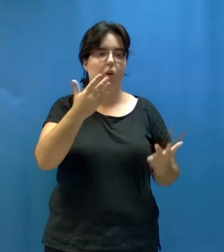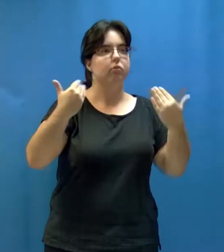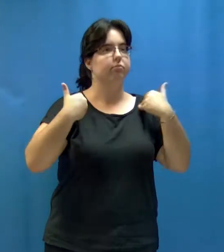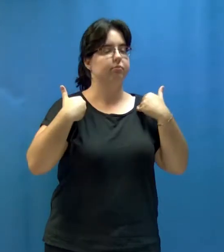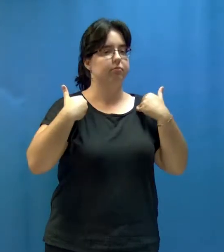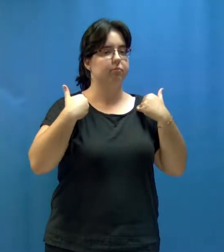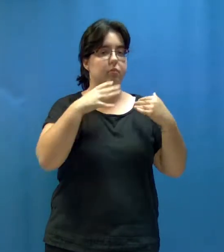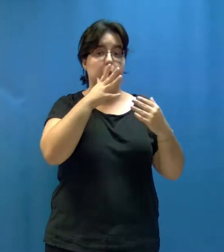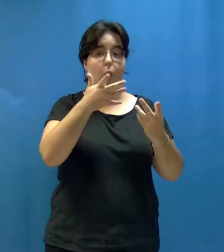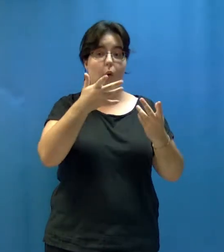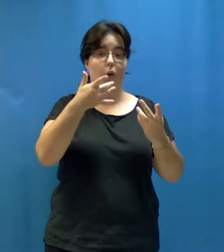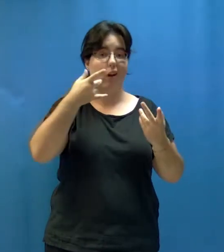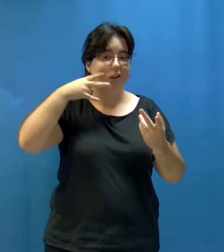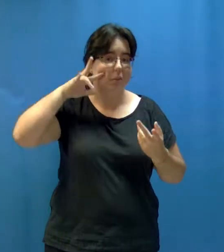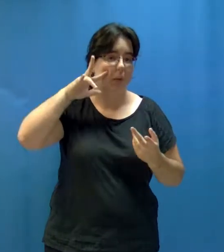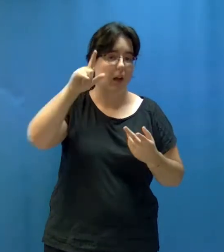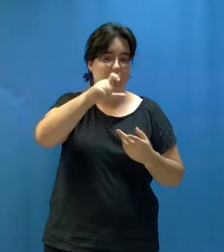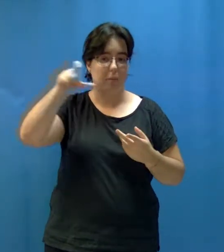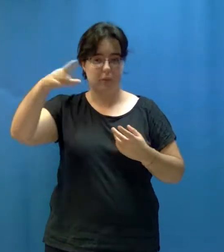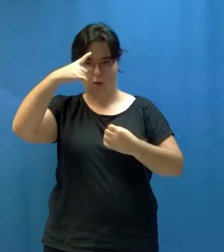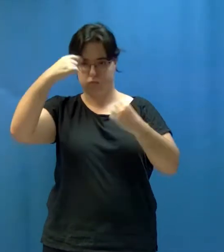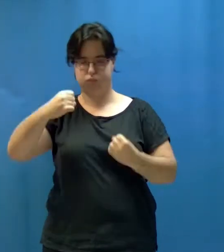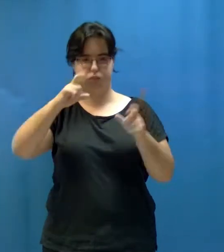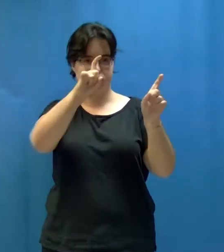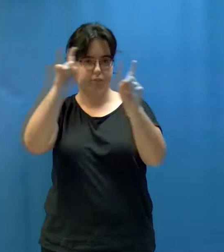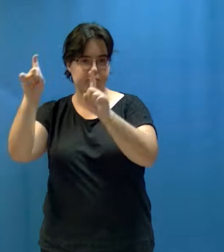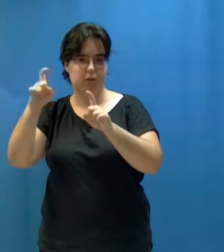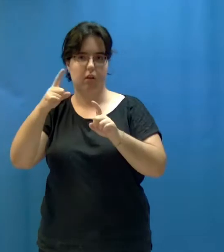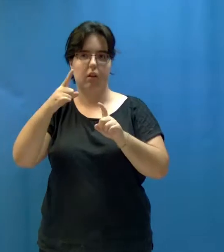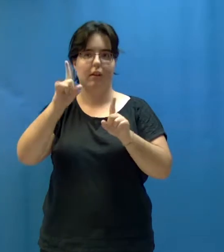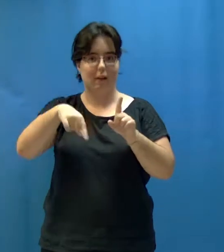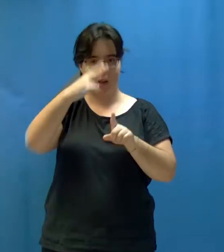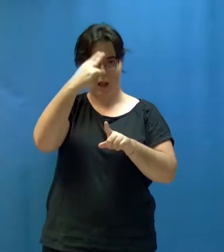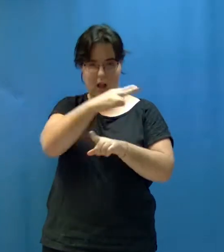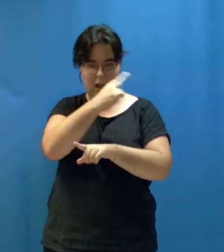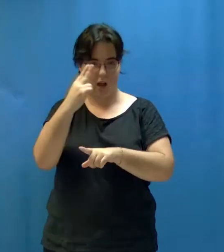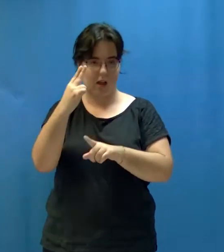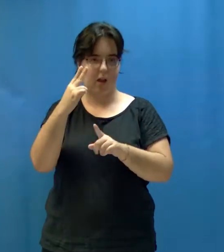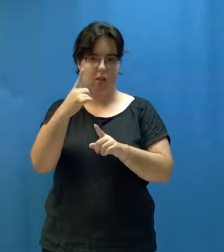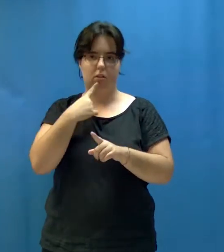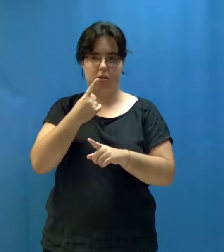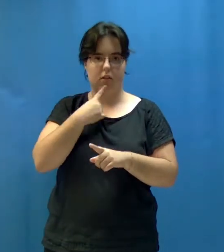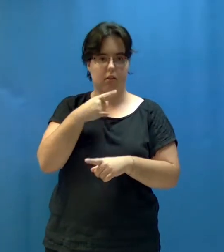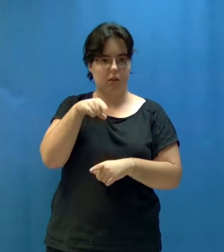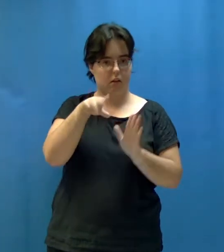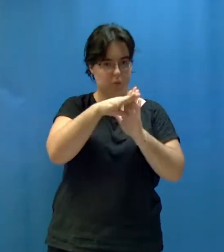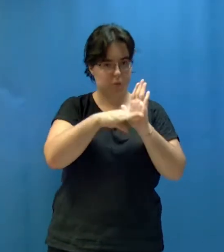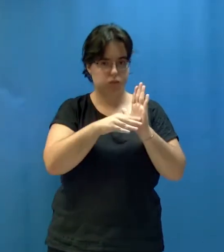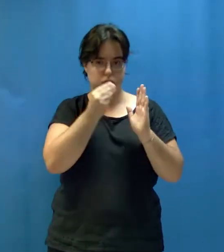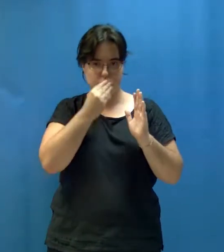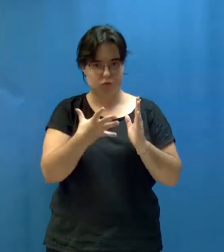els experts en educació i primers auxilis coincidissin en que els coneixements actuals al voltant d'aquest tema són pràcticament nuls a les